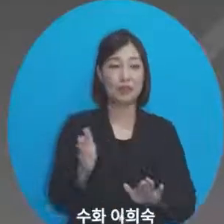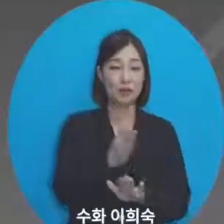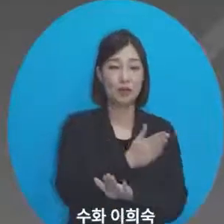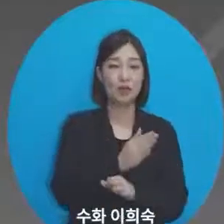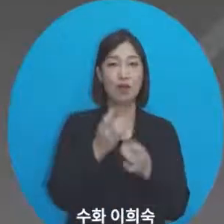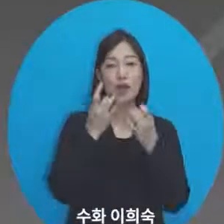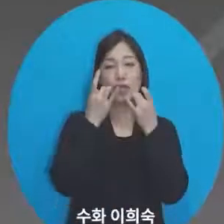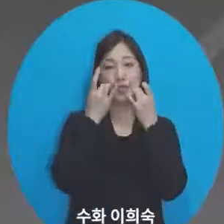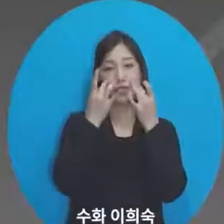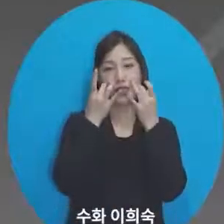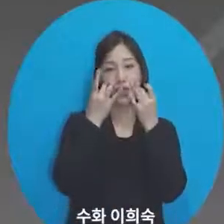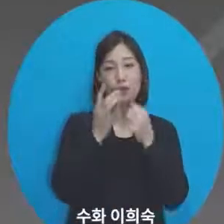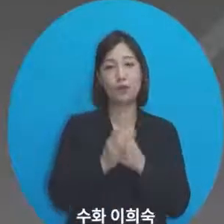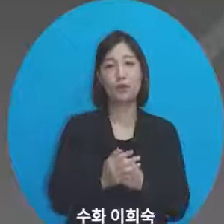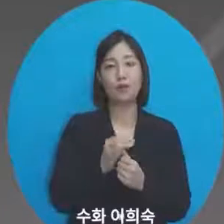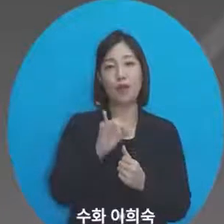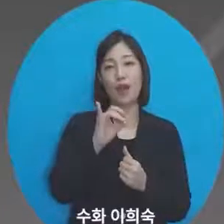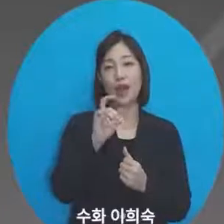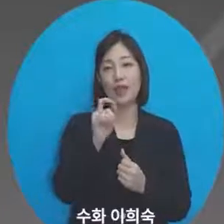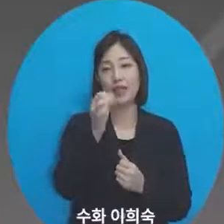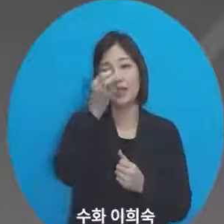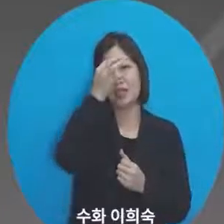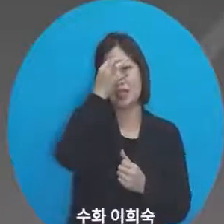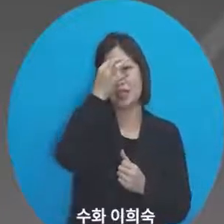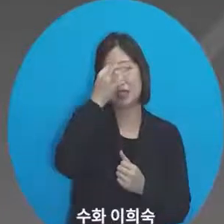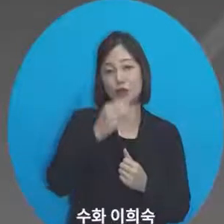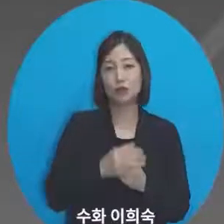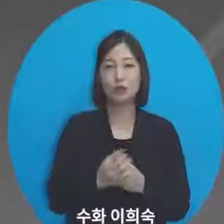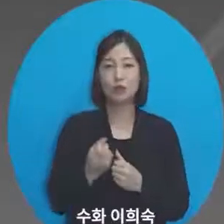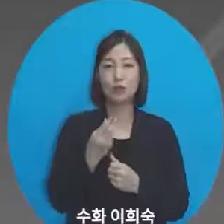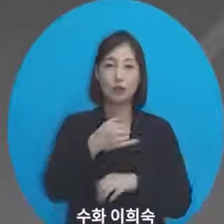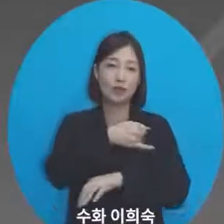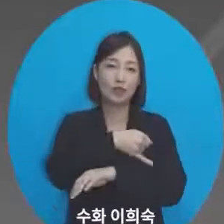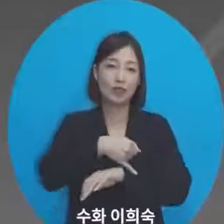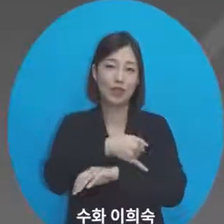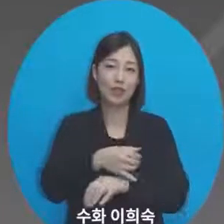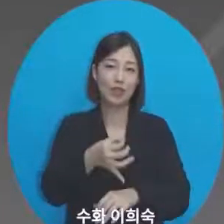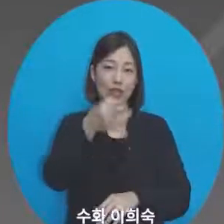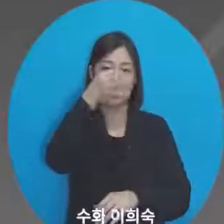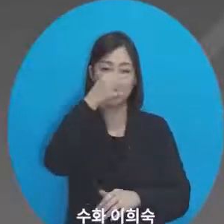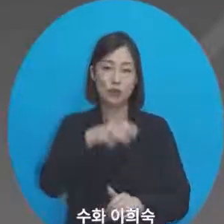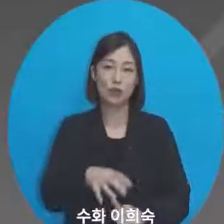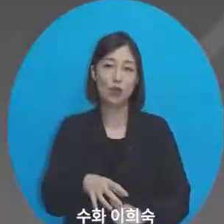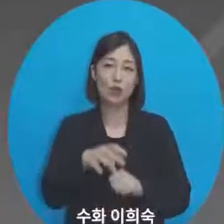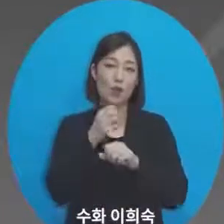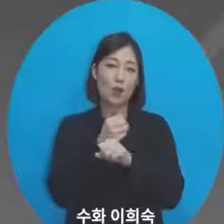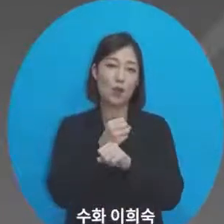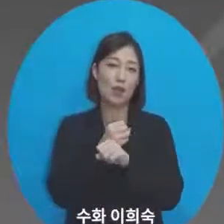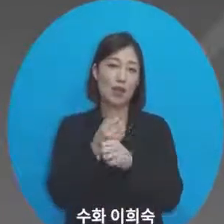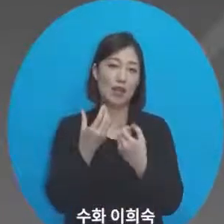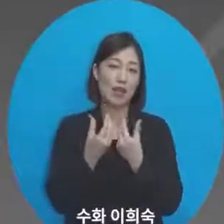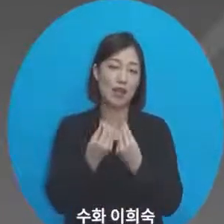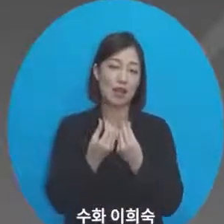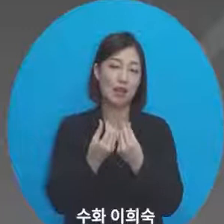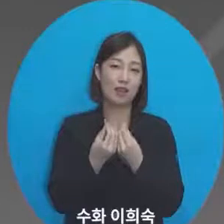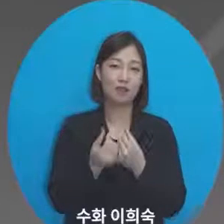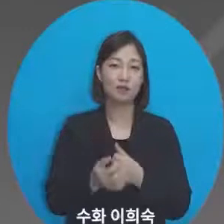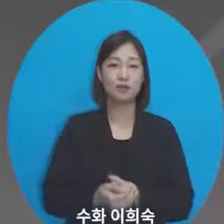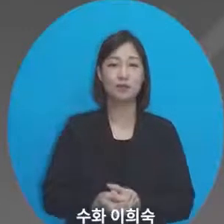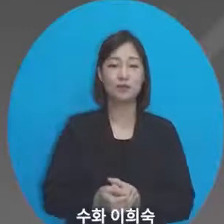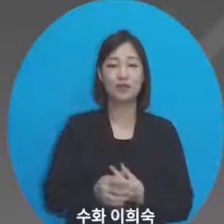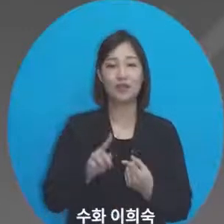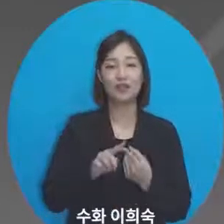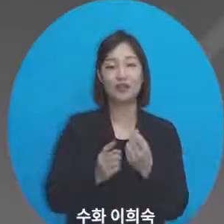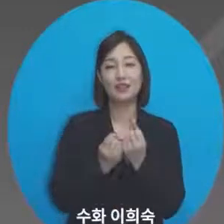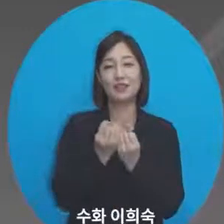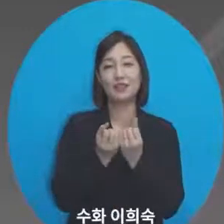어떤 새로운 IT 기술이라든지 또 새로운 디자인들을 적용하여서 보호구역 내에 보호 효과를 조금 더 높이는 어떤 것이